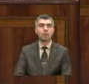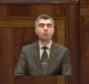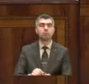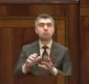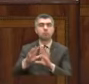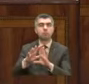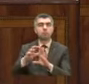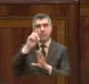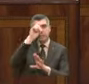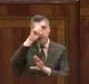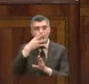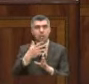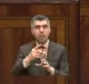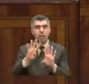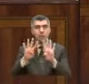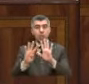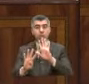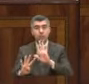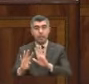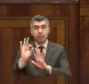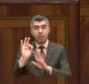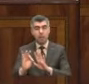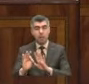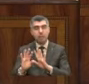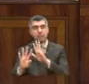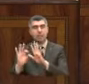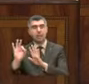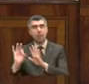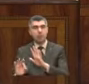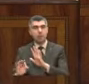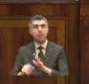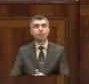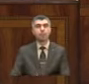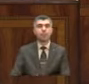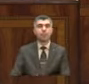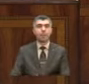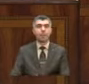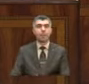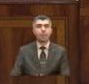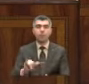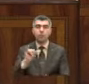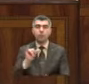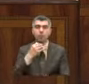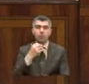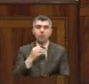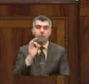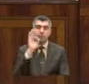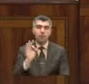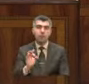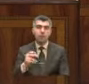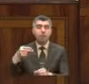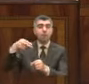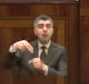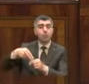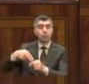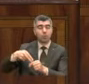عدد ديال النقاط من 98% الان كنتكلموا على حوالي 90%. طبعا غتقولوا لي علاش هذه النسبه؟ لان كنستوردوا البترول، ما نساوش